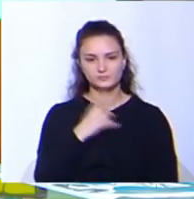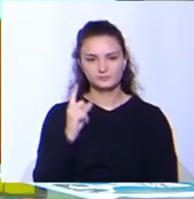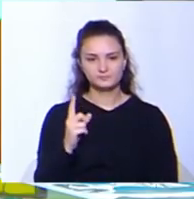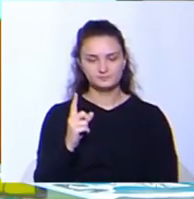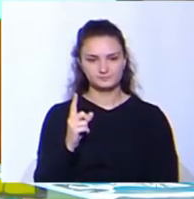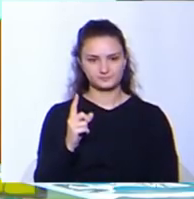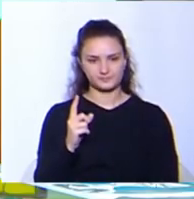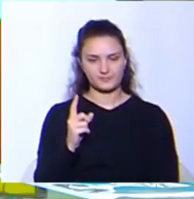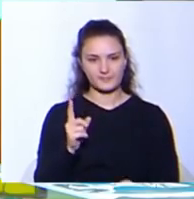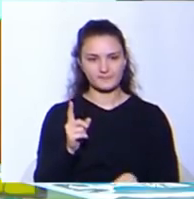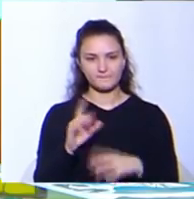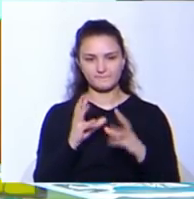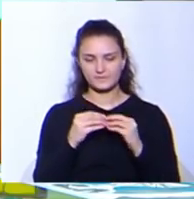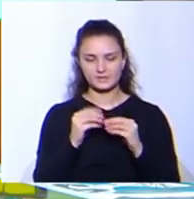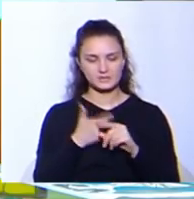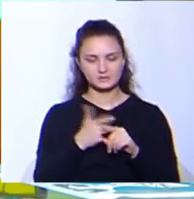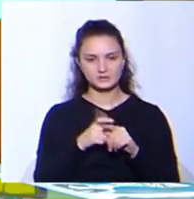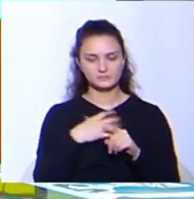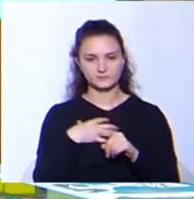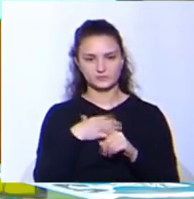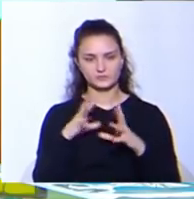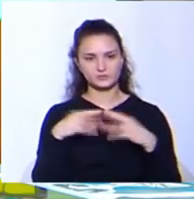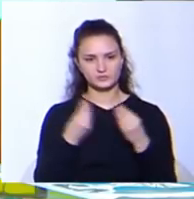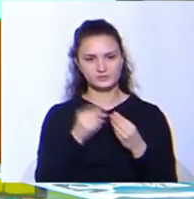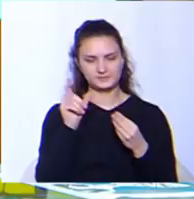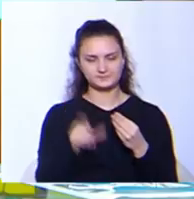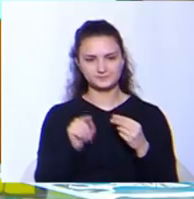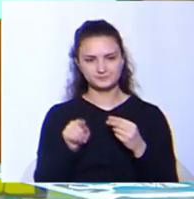არის პრაქტიკულად აუწონავი და